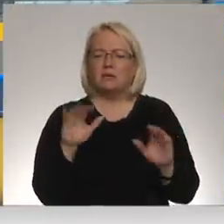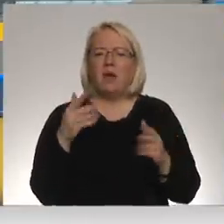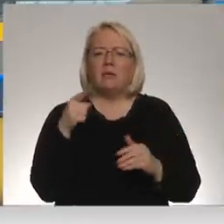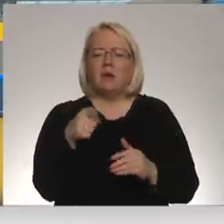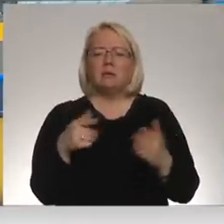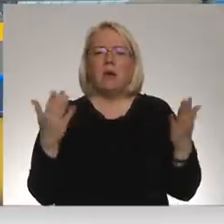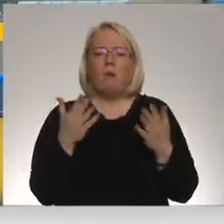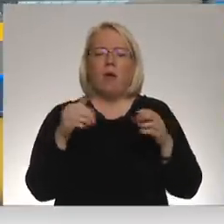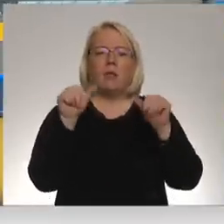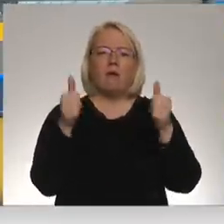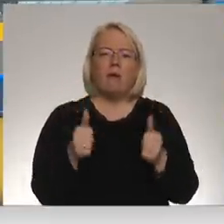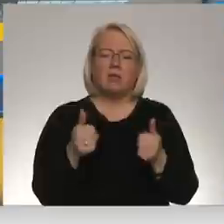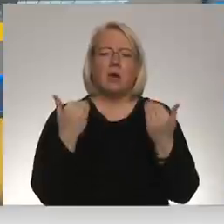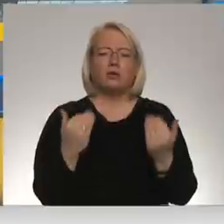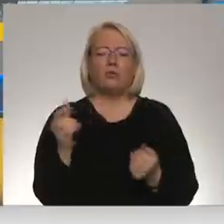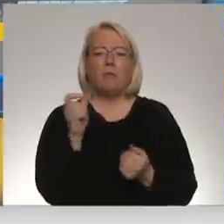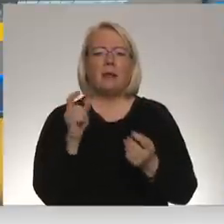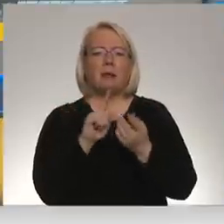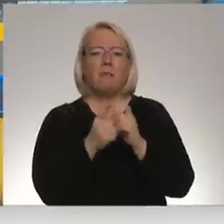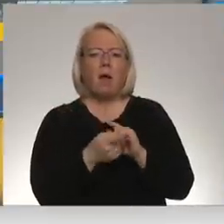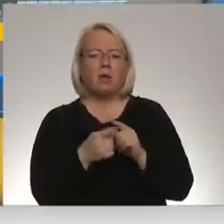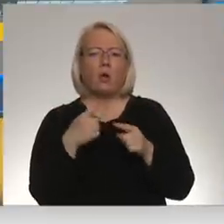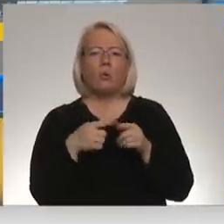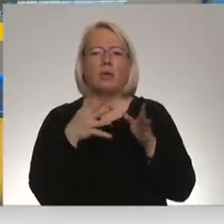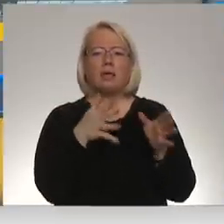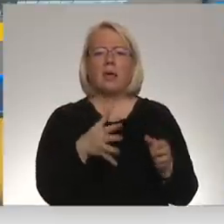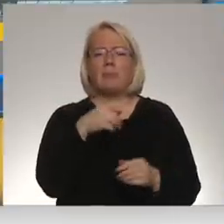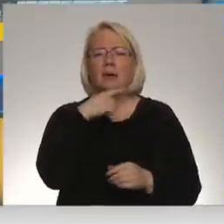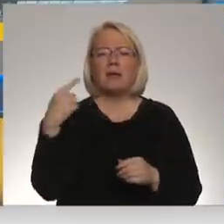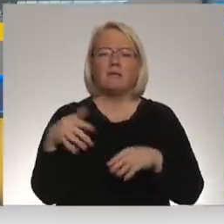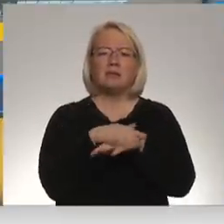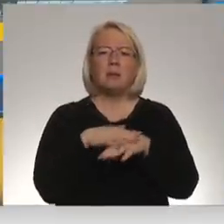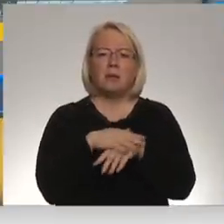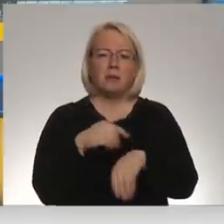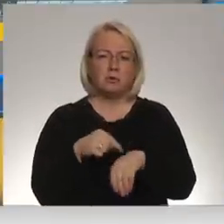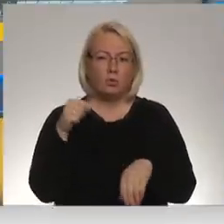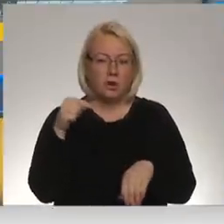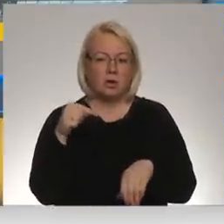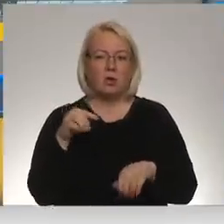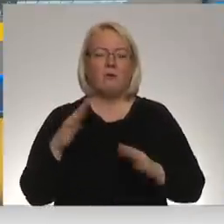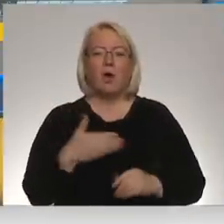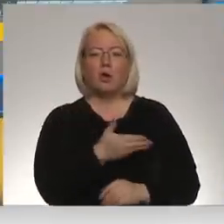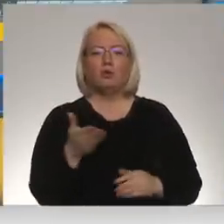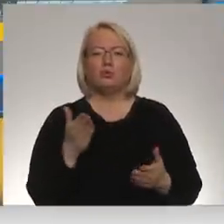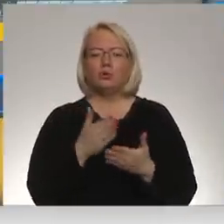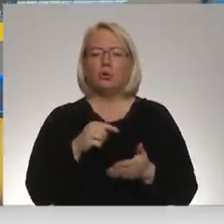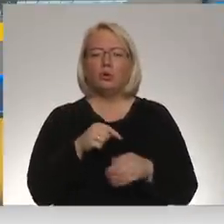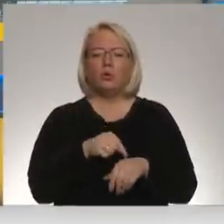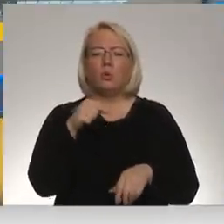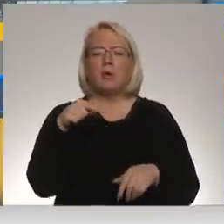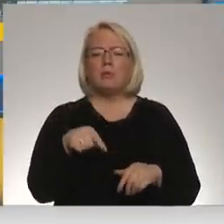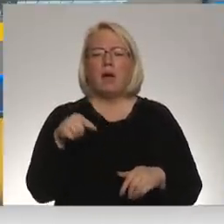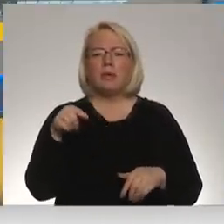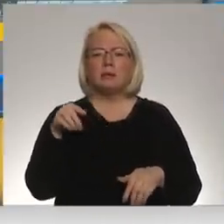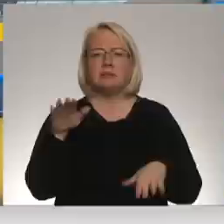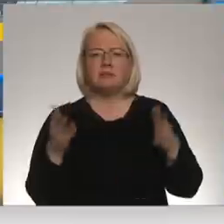veidā šobrīd maina un ietekmē Krievijas sabiedrības noskaņojumu? Vai jūs jūtat arī šādas svārstības, ka tagad